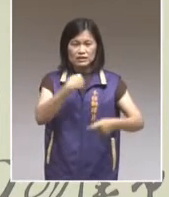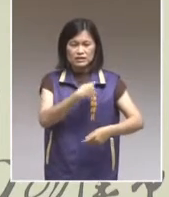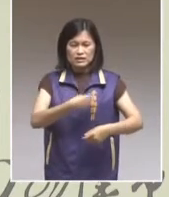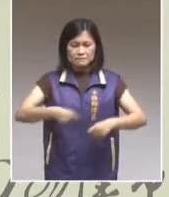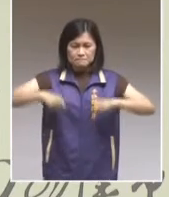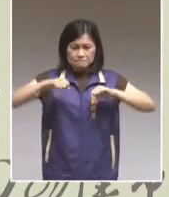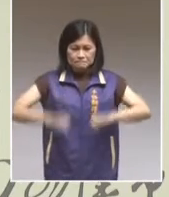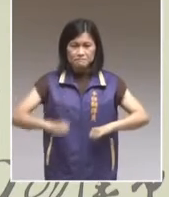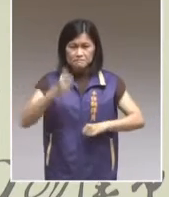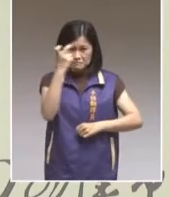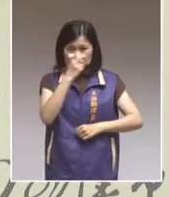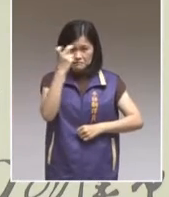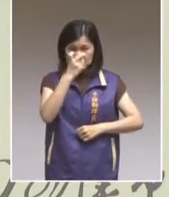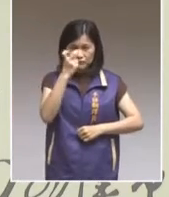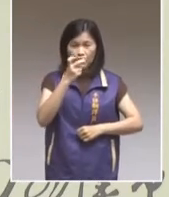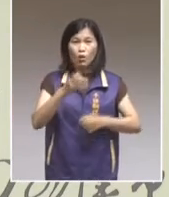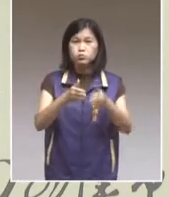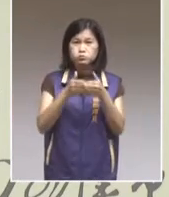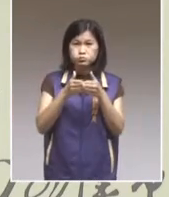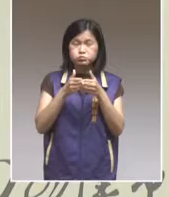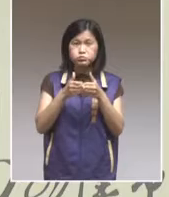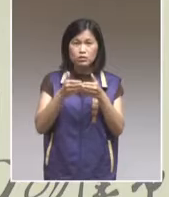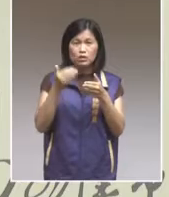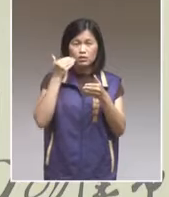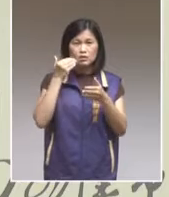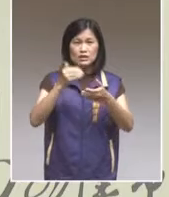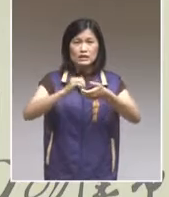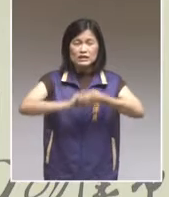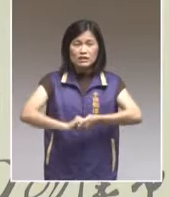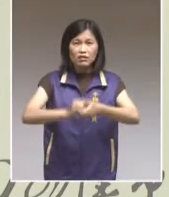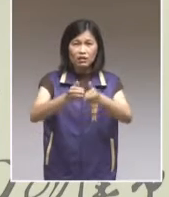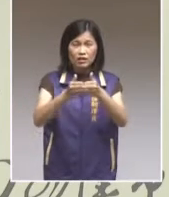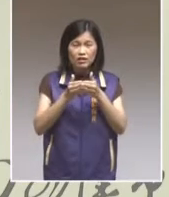监测那必要的